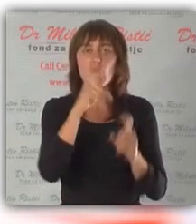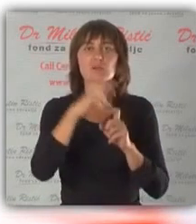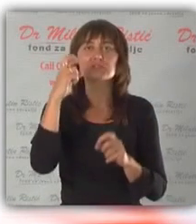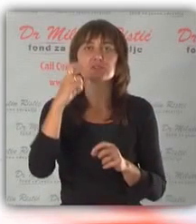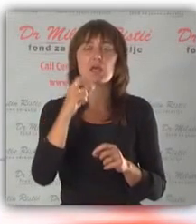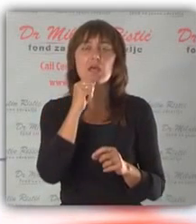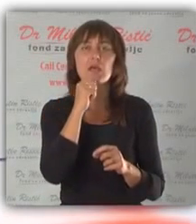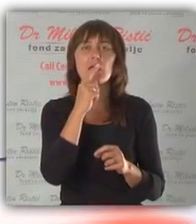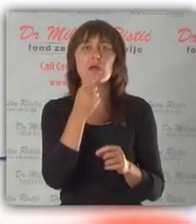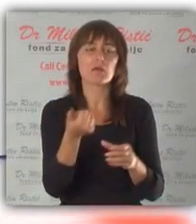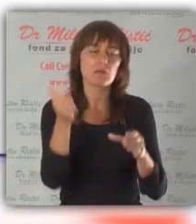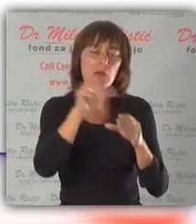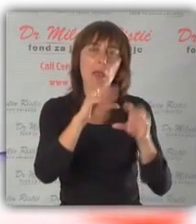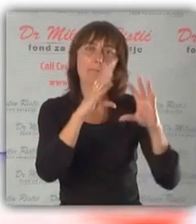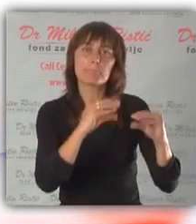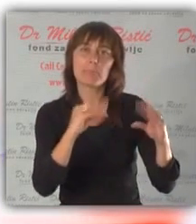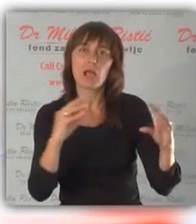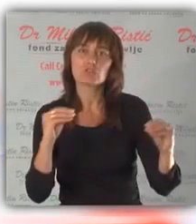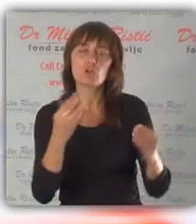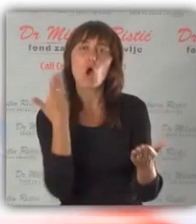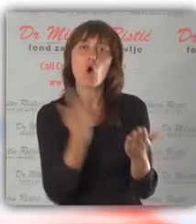se razblažuju. Znači,